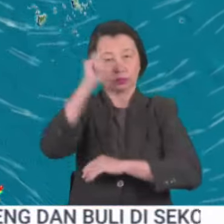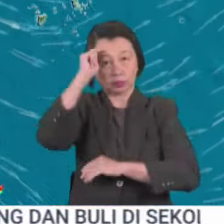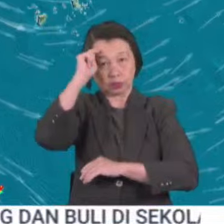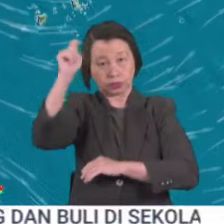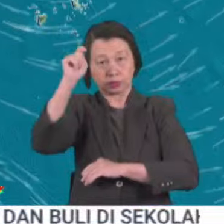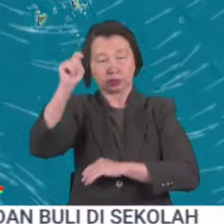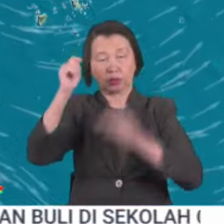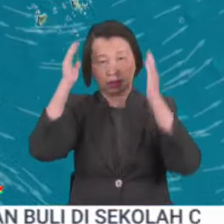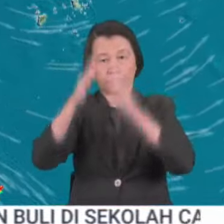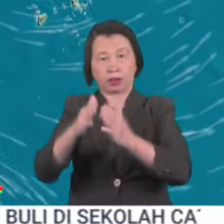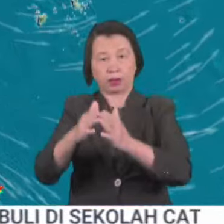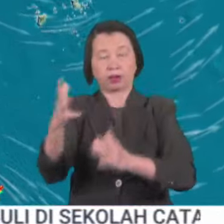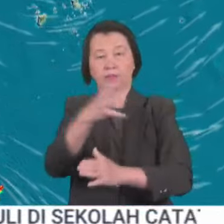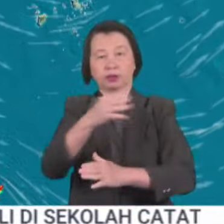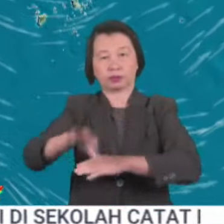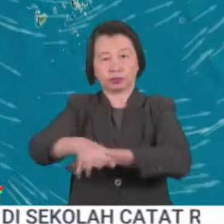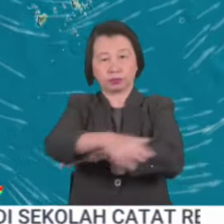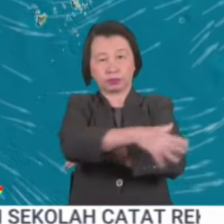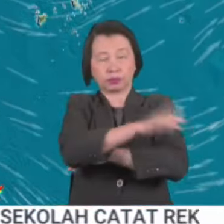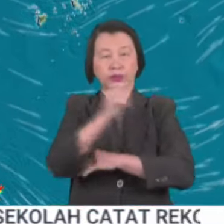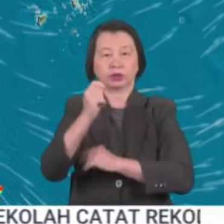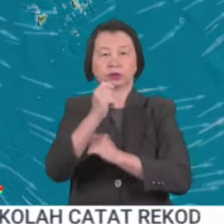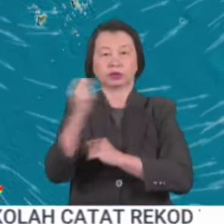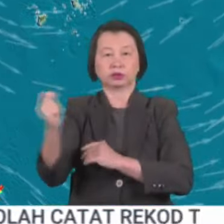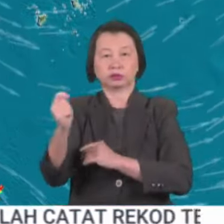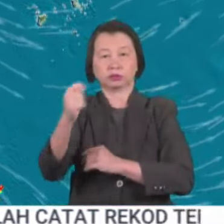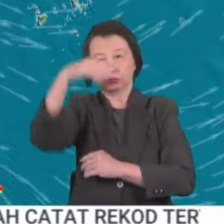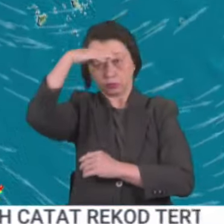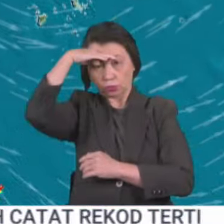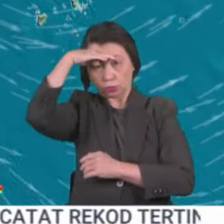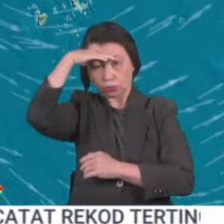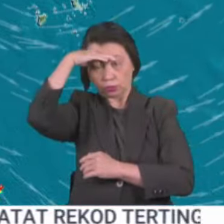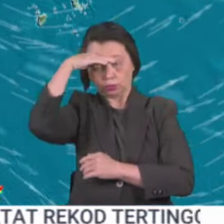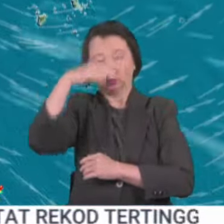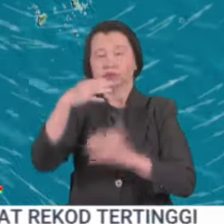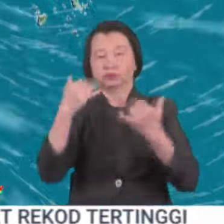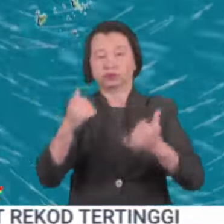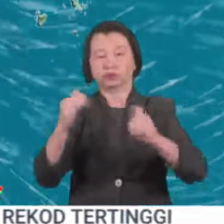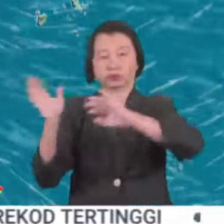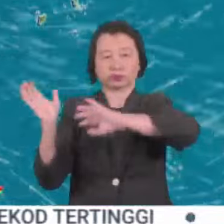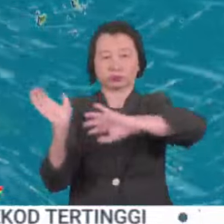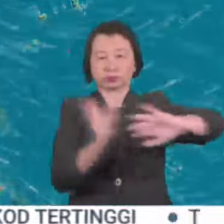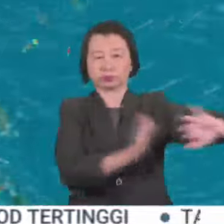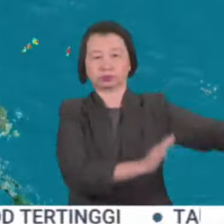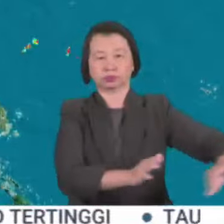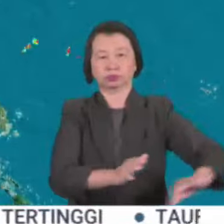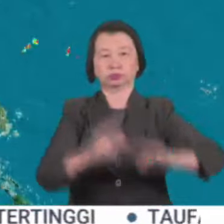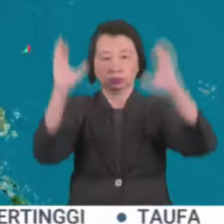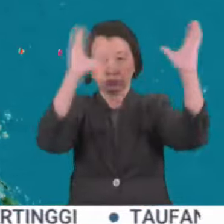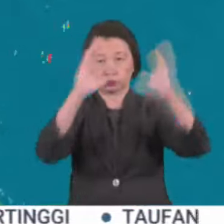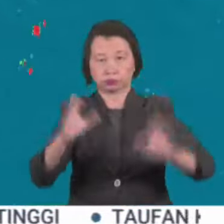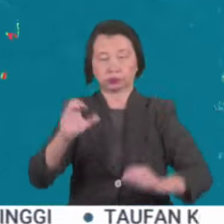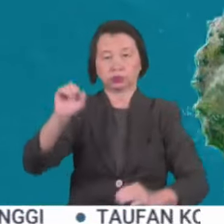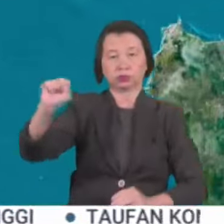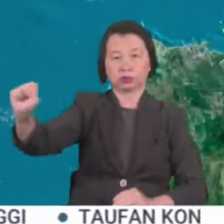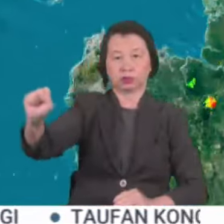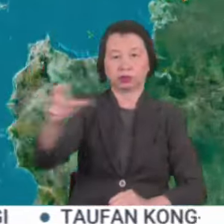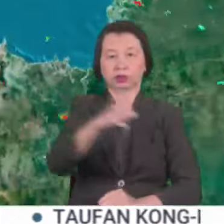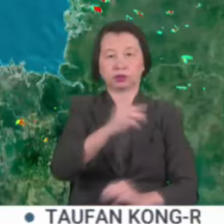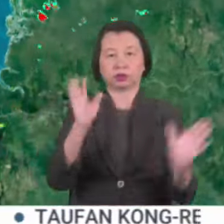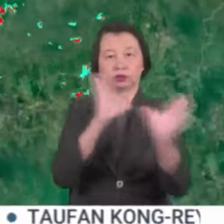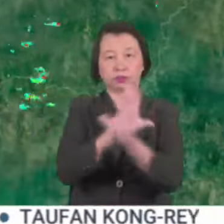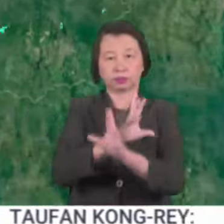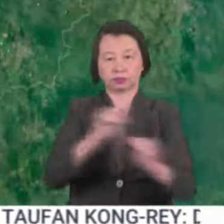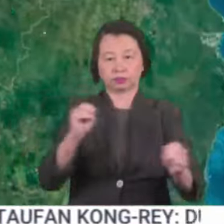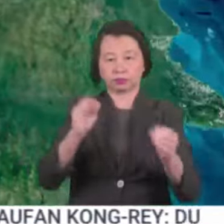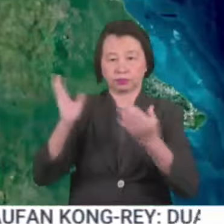Terengganu, perairan Pahang dan juga perairan timur negeri Johor. Dan seterusnya, kita beralih kepada keadaan cuaca di Sabah dan juga